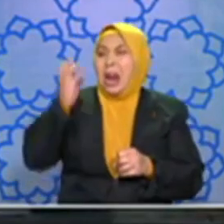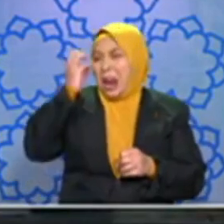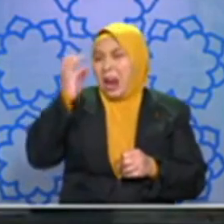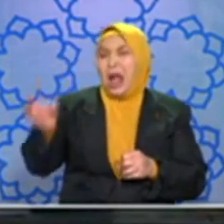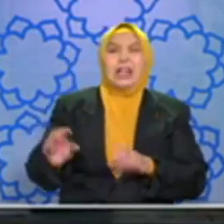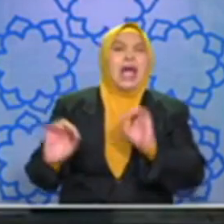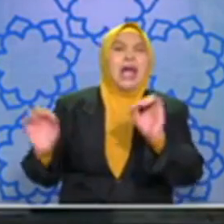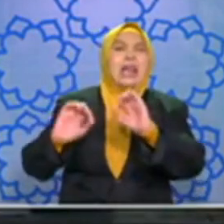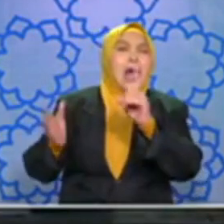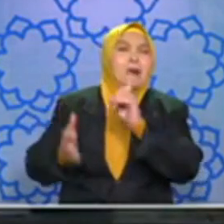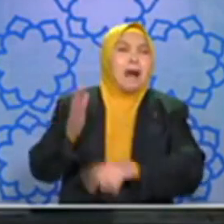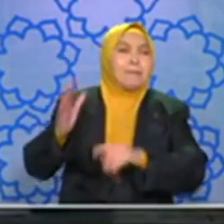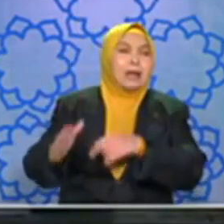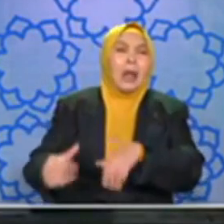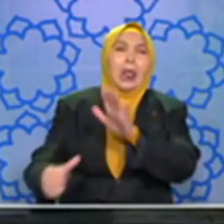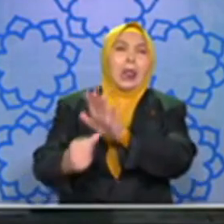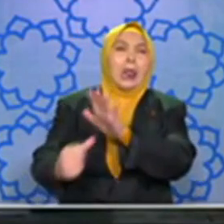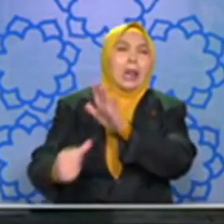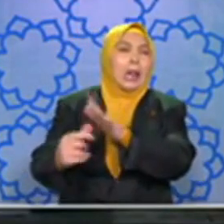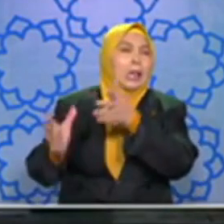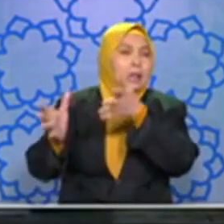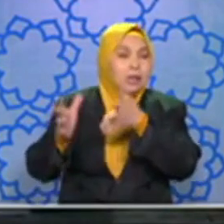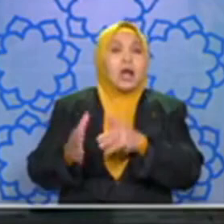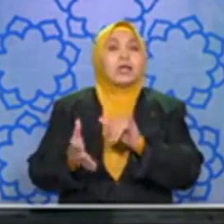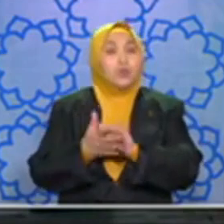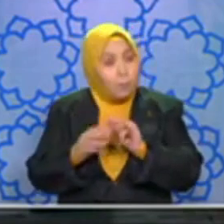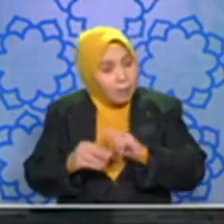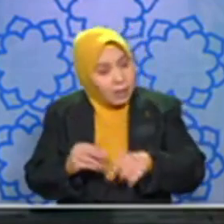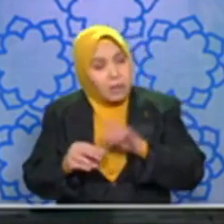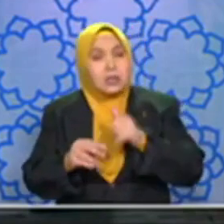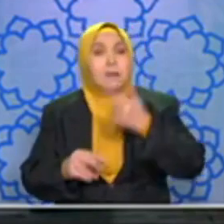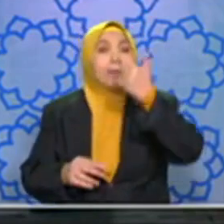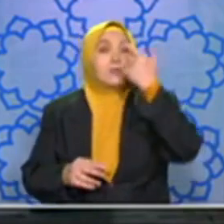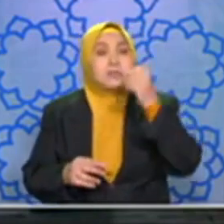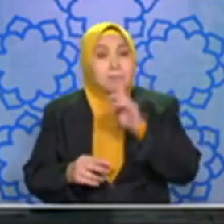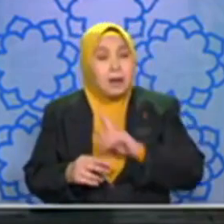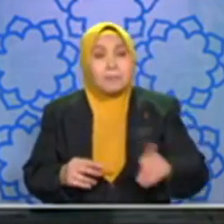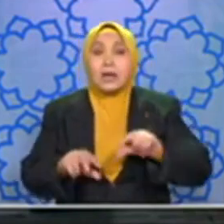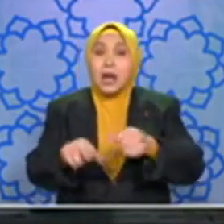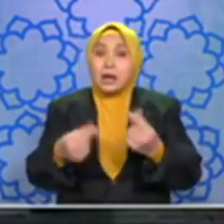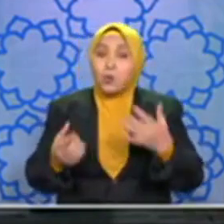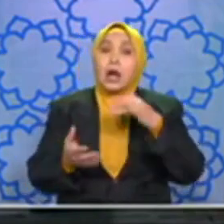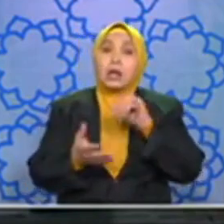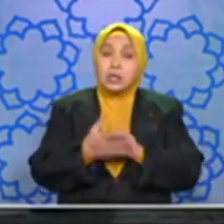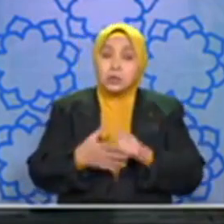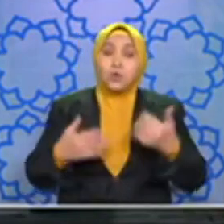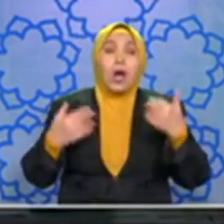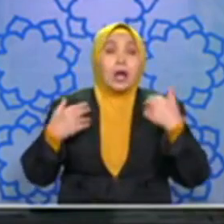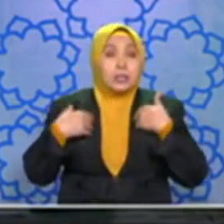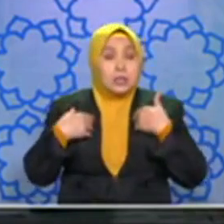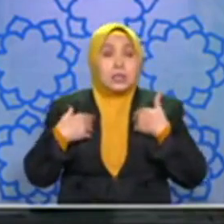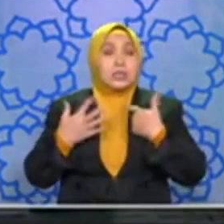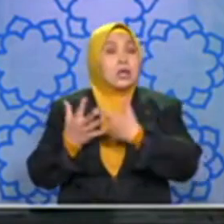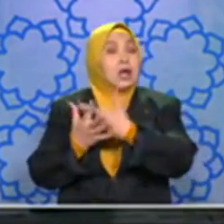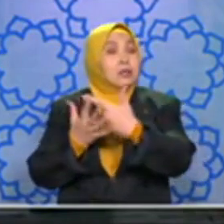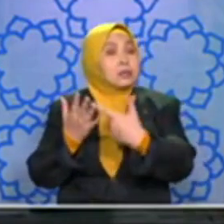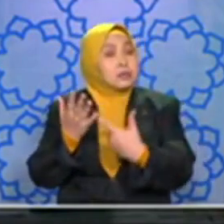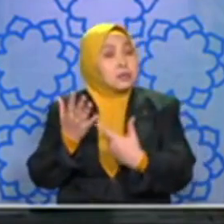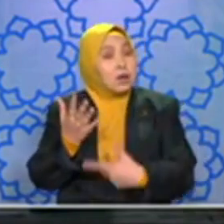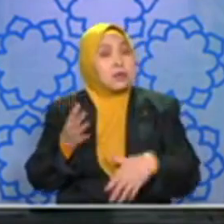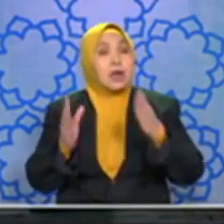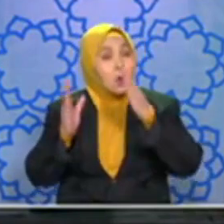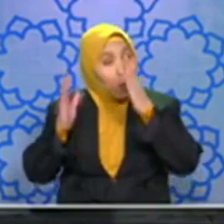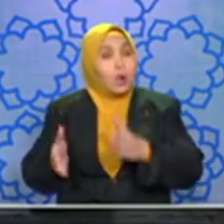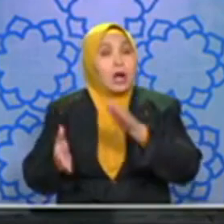tak ada apa-apalah. Ya? Jadi, itu perkara yang menyebabkan Al-Quran itu ada di antara Al-Quran dan orang